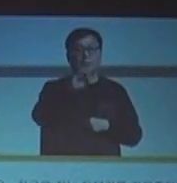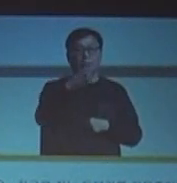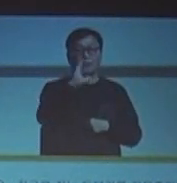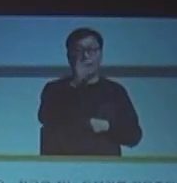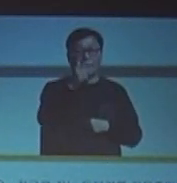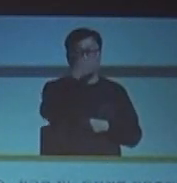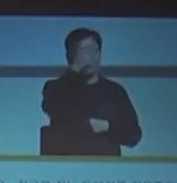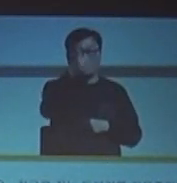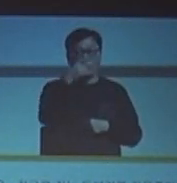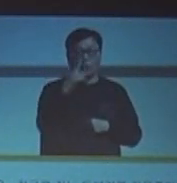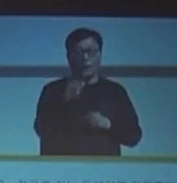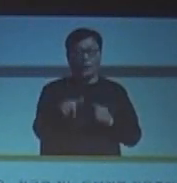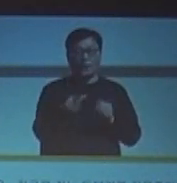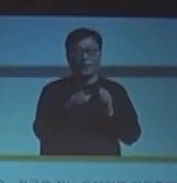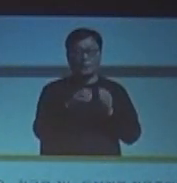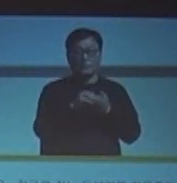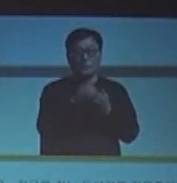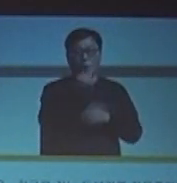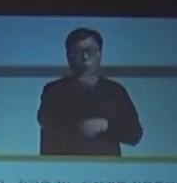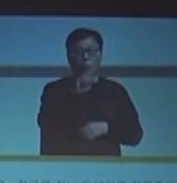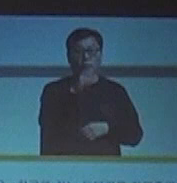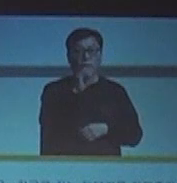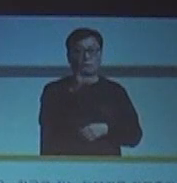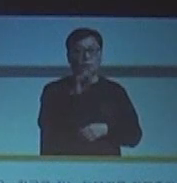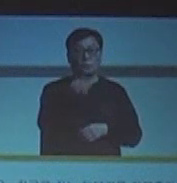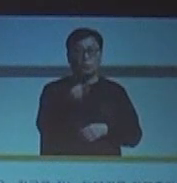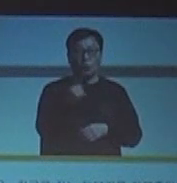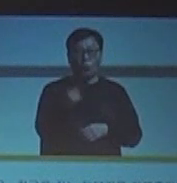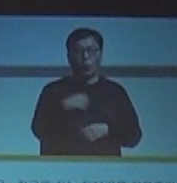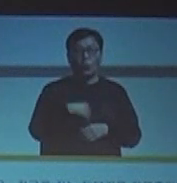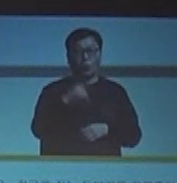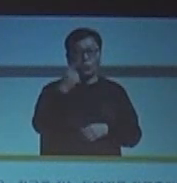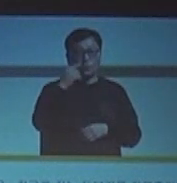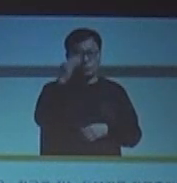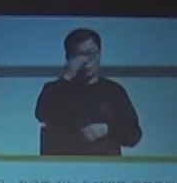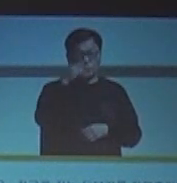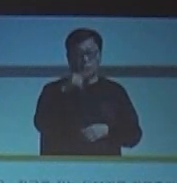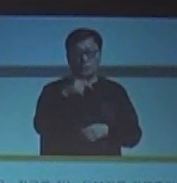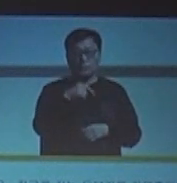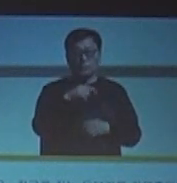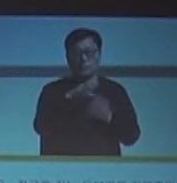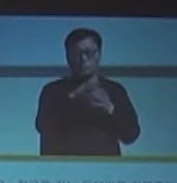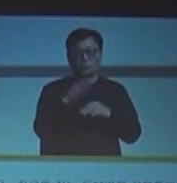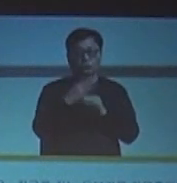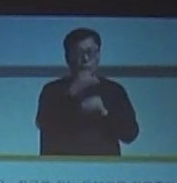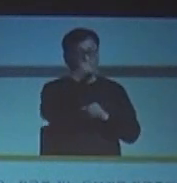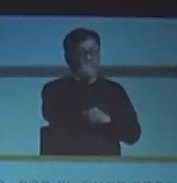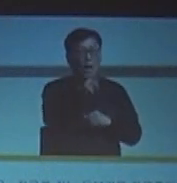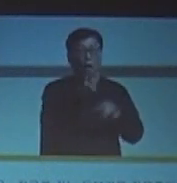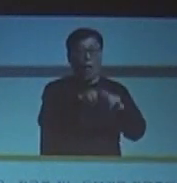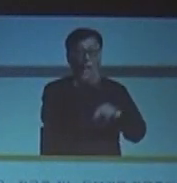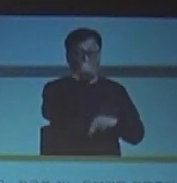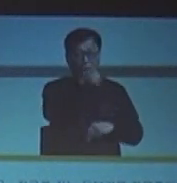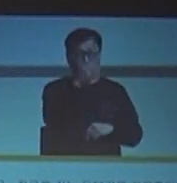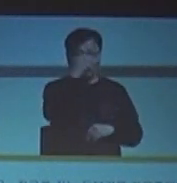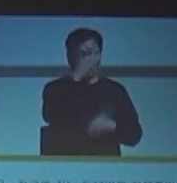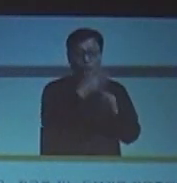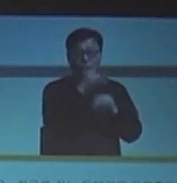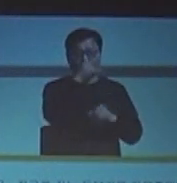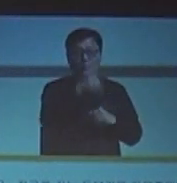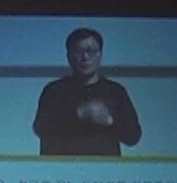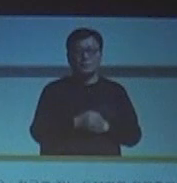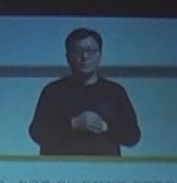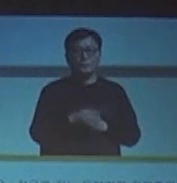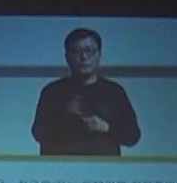권영조 파비아노입니다. 밑에서 관람하고 있어요. 라고 보내주셨어요. 우리 파비아노님 어디 계세요? 아, 오셨네요. 감사합니다. 네, 옆에 계시네요. 저희들 네. 방송할 때마다